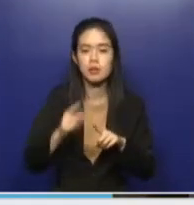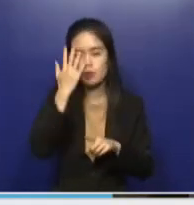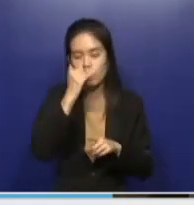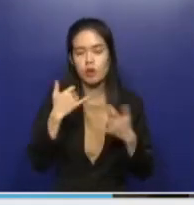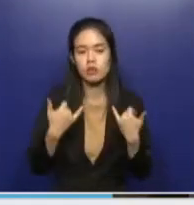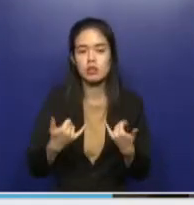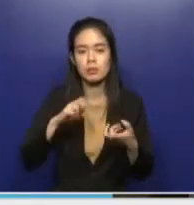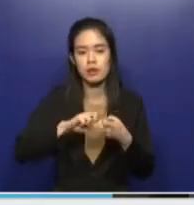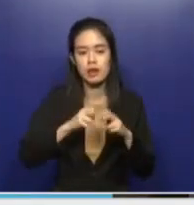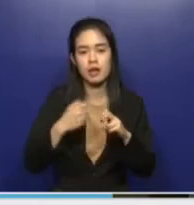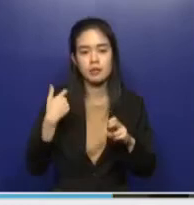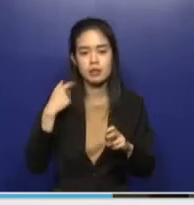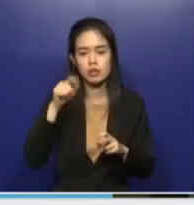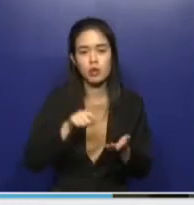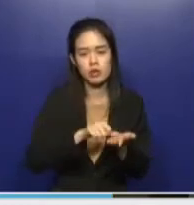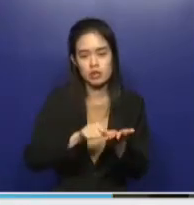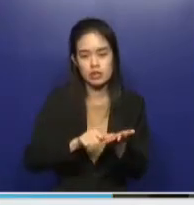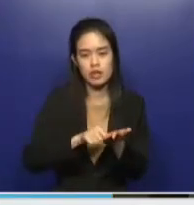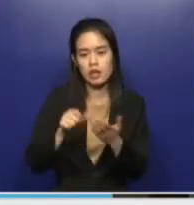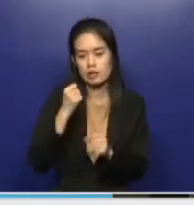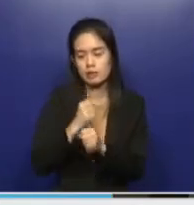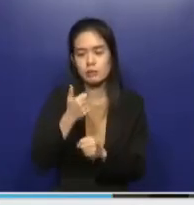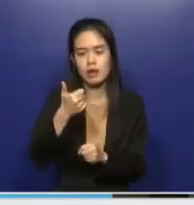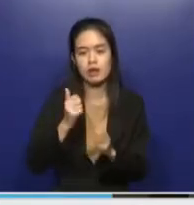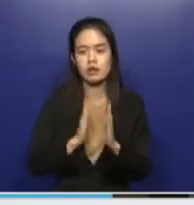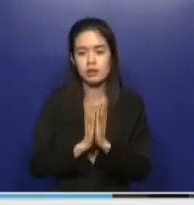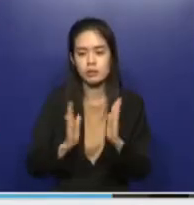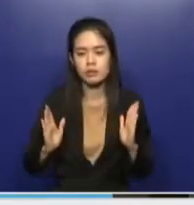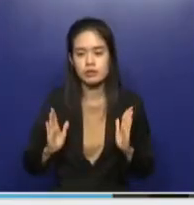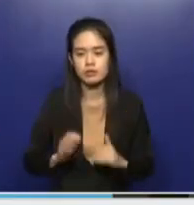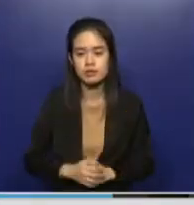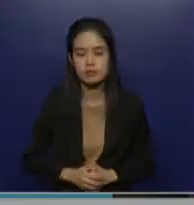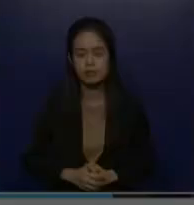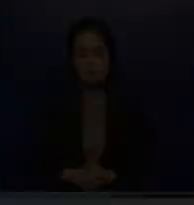ำหรับอนาคตของบ้านเมืองของเราครับขอบพระคุณครับท่านประธานครับ ขอบพระคุณครับ